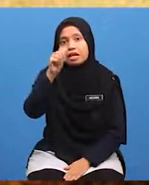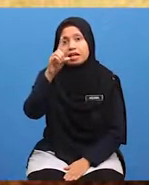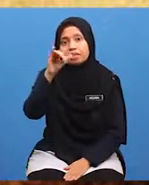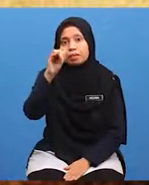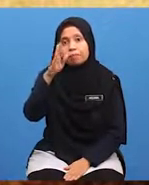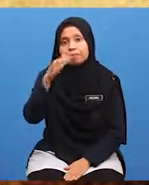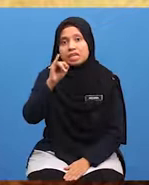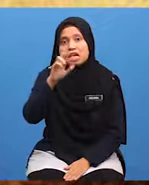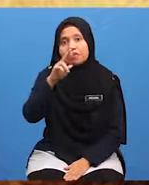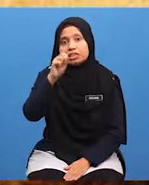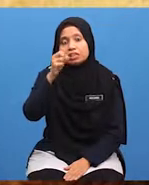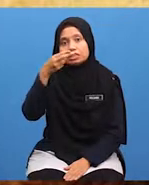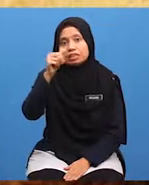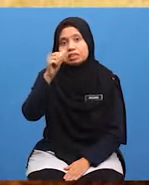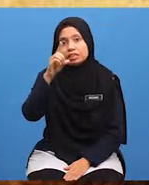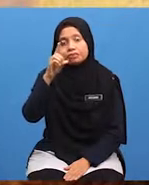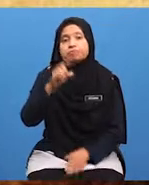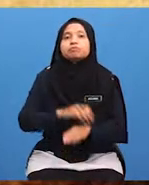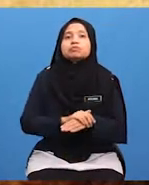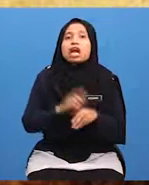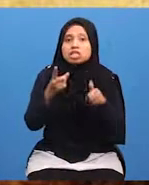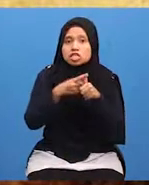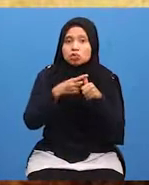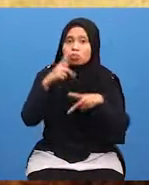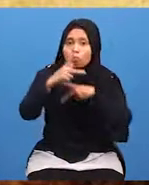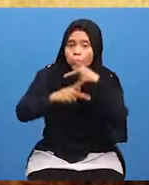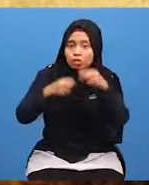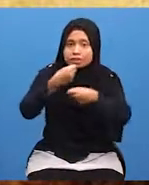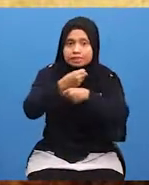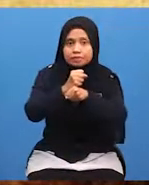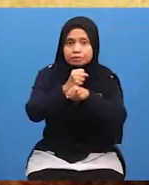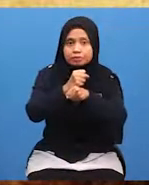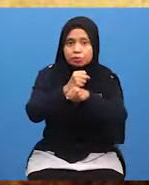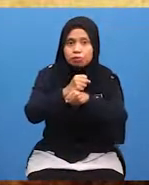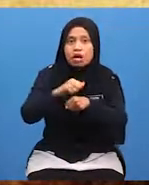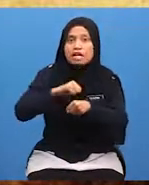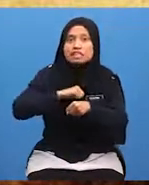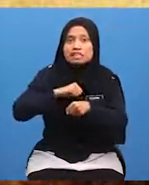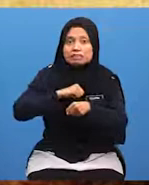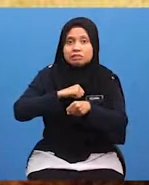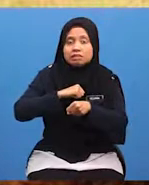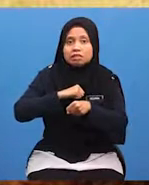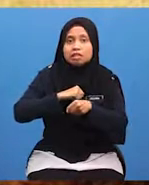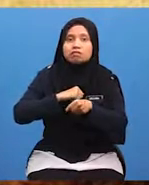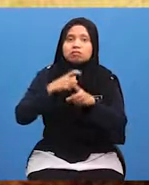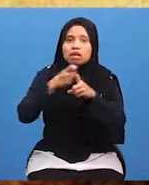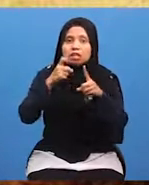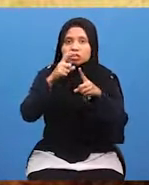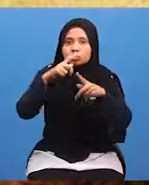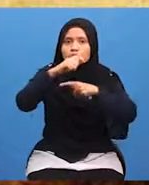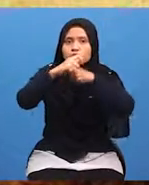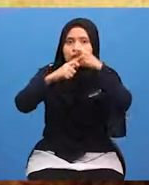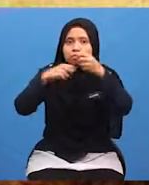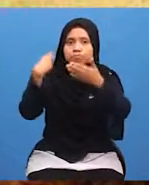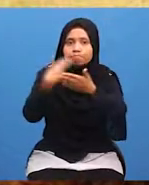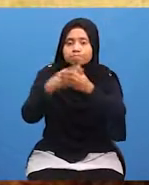tadris. Tarbiyah bermaksud satu proses membentuk kepribadian manusia dari satu tahap